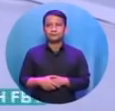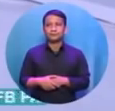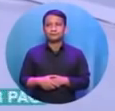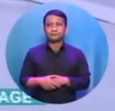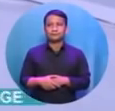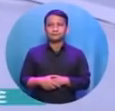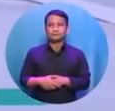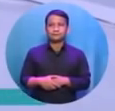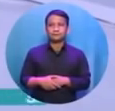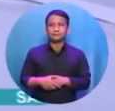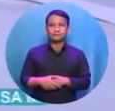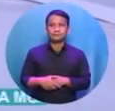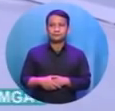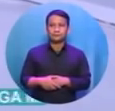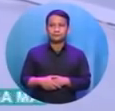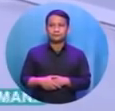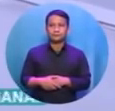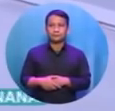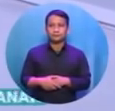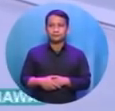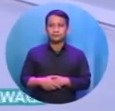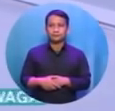Ngayon, magkano bibigyan natin? Sunod?